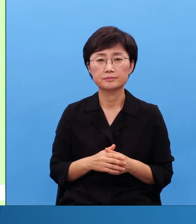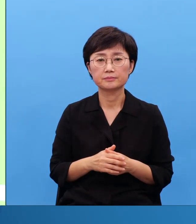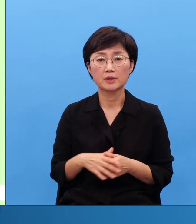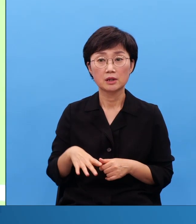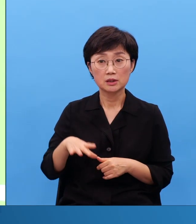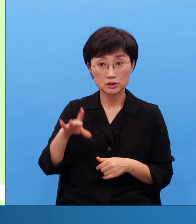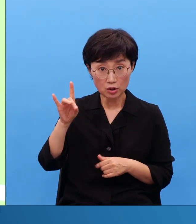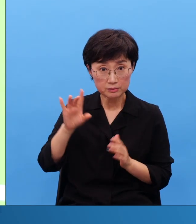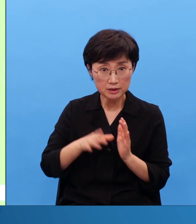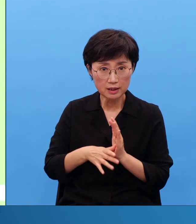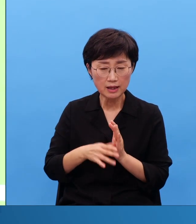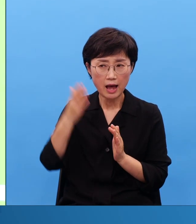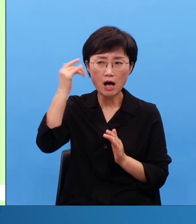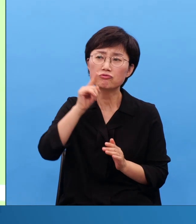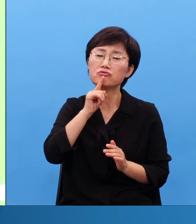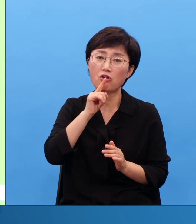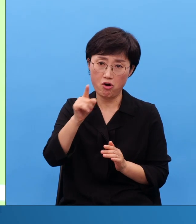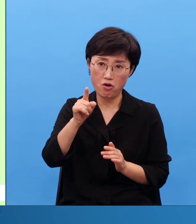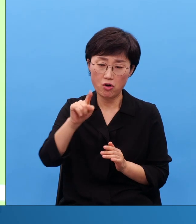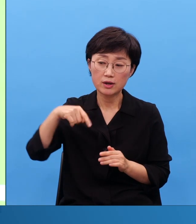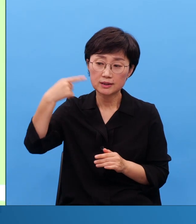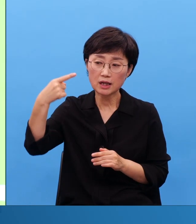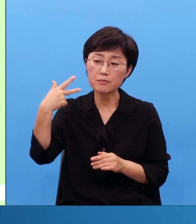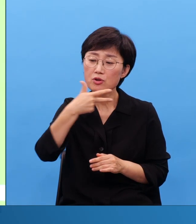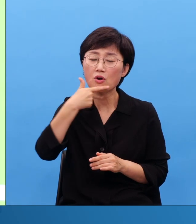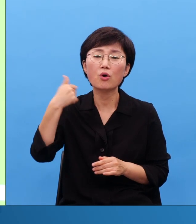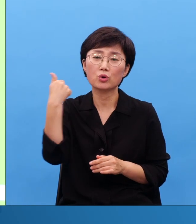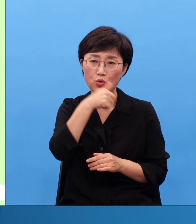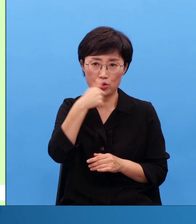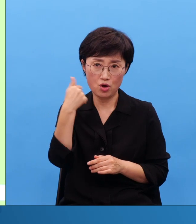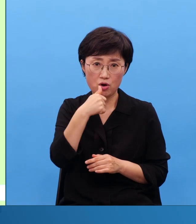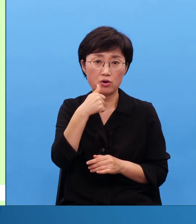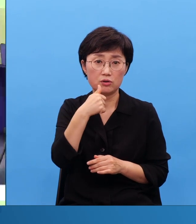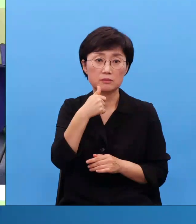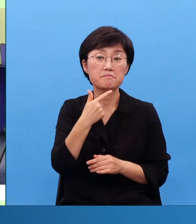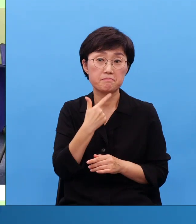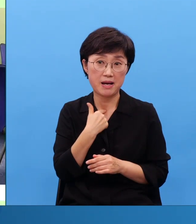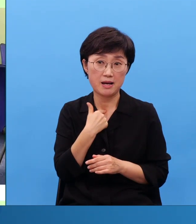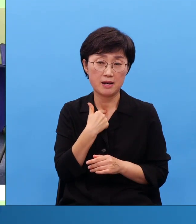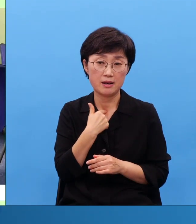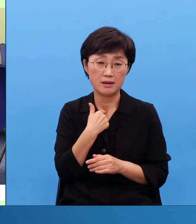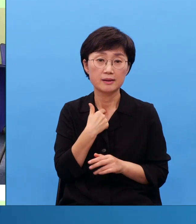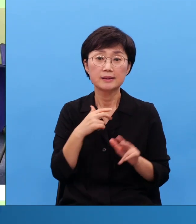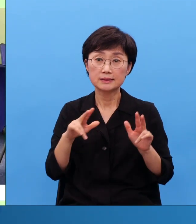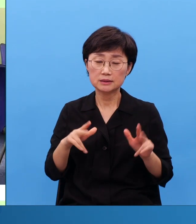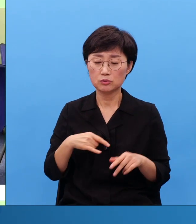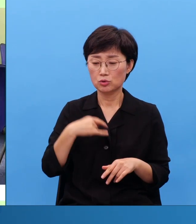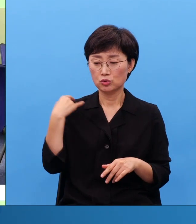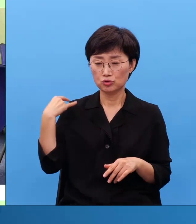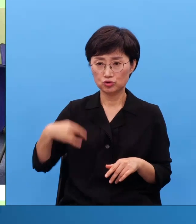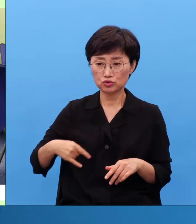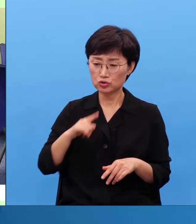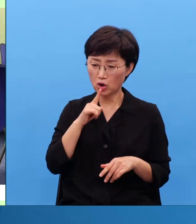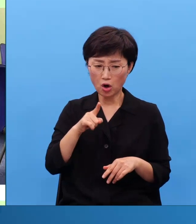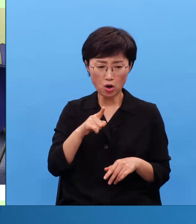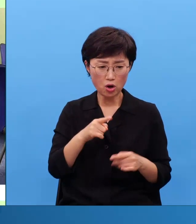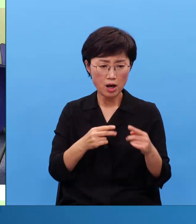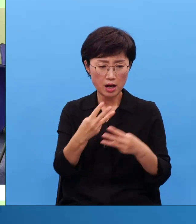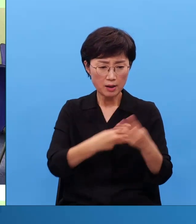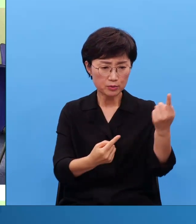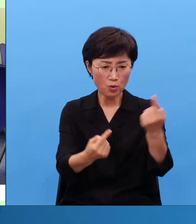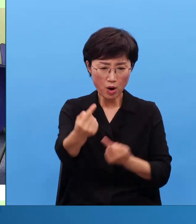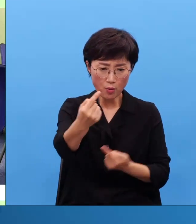처음에는 한국어로 말씀을 전하고 영어로 통역해서 예배를 드렸거든. 그런데 중국어만 할 수 있는 랩넌트들이